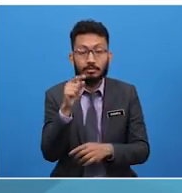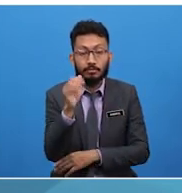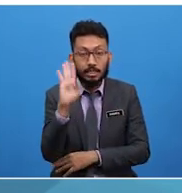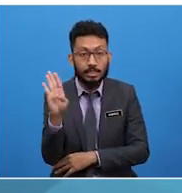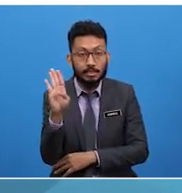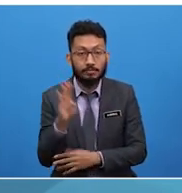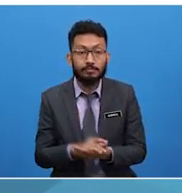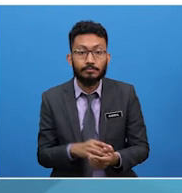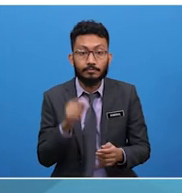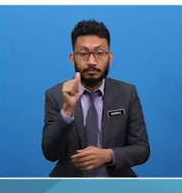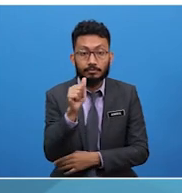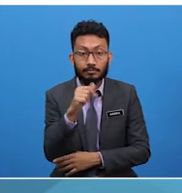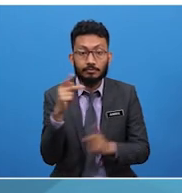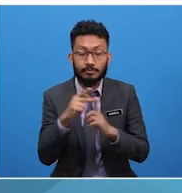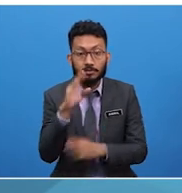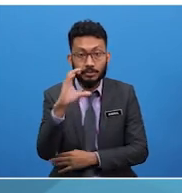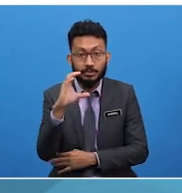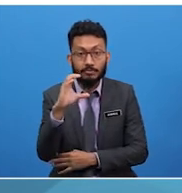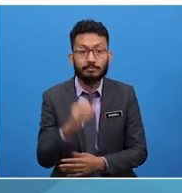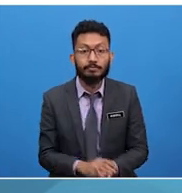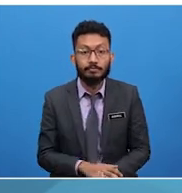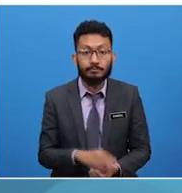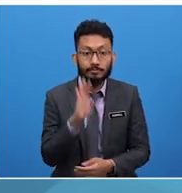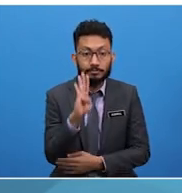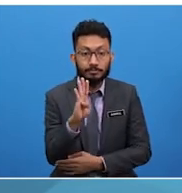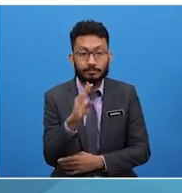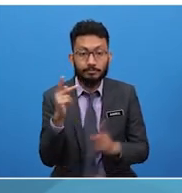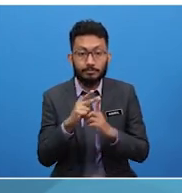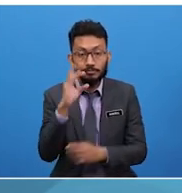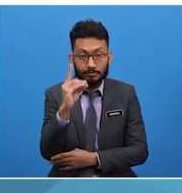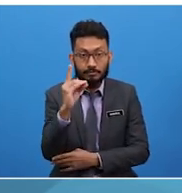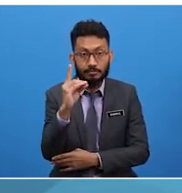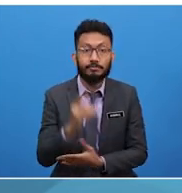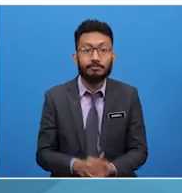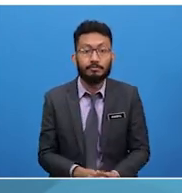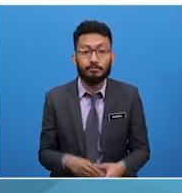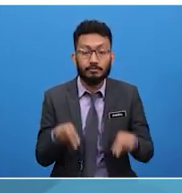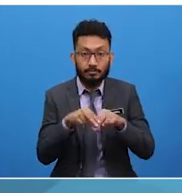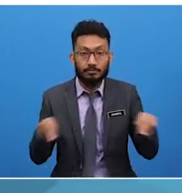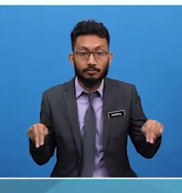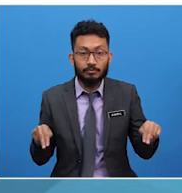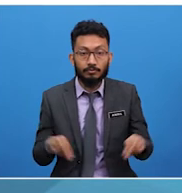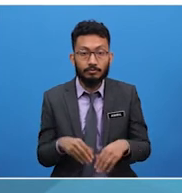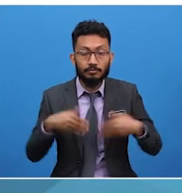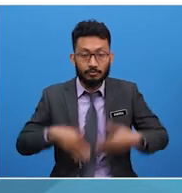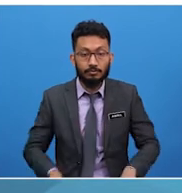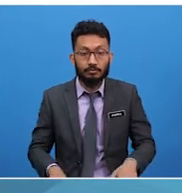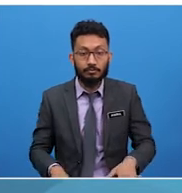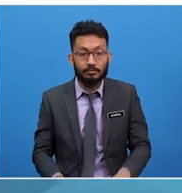titik A ke titik C dan titik B ke titik D adalah ukuran labuh tengah